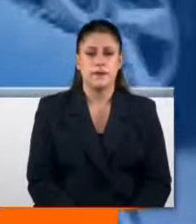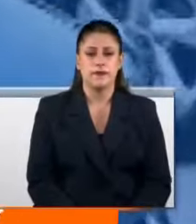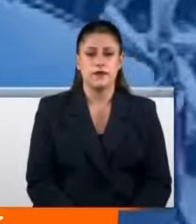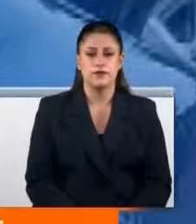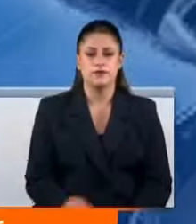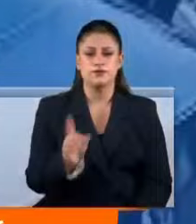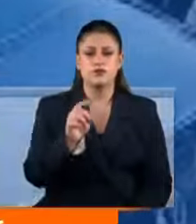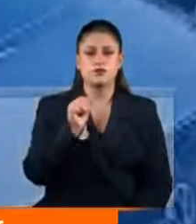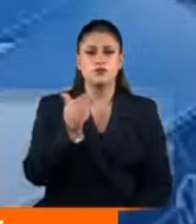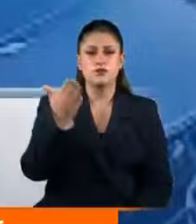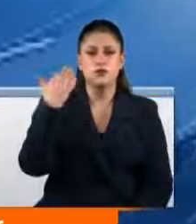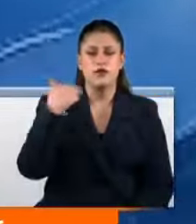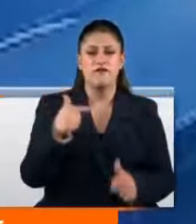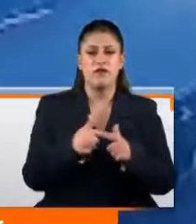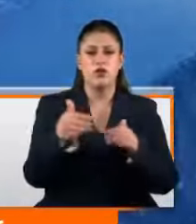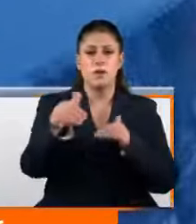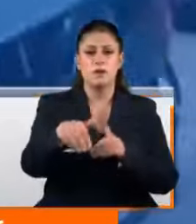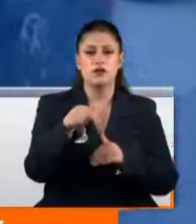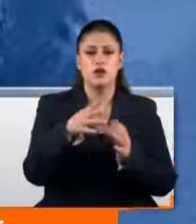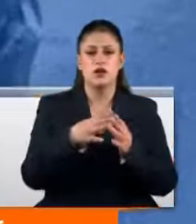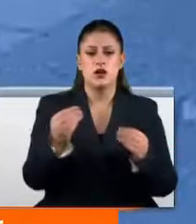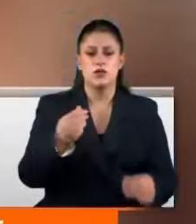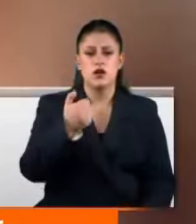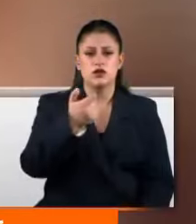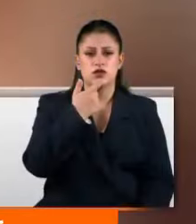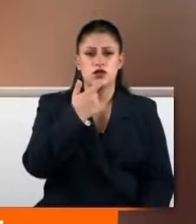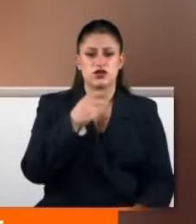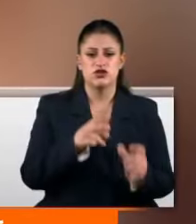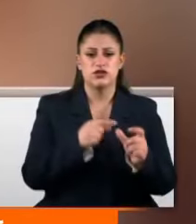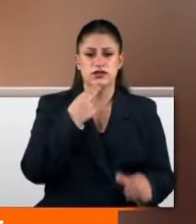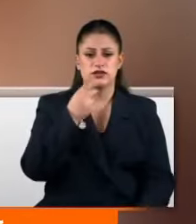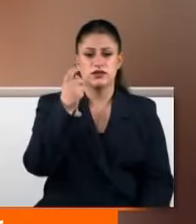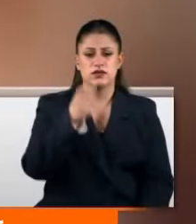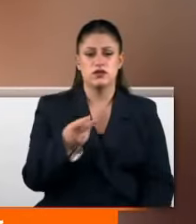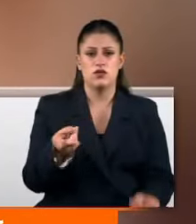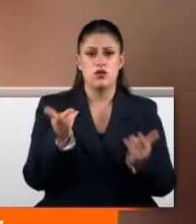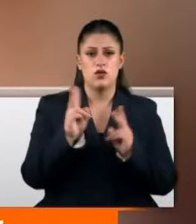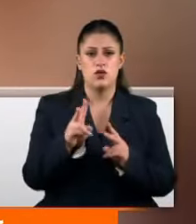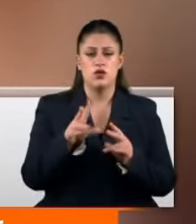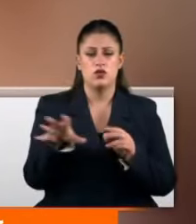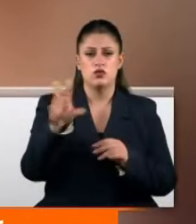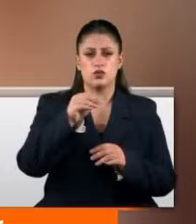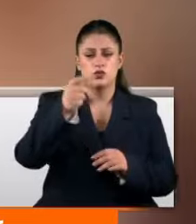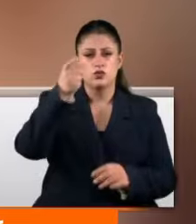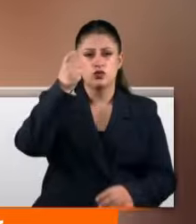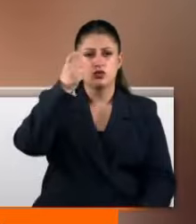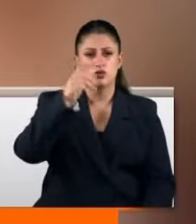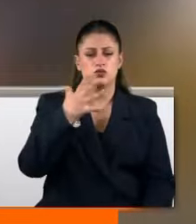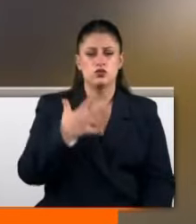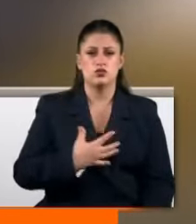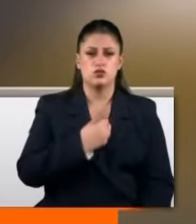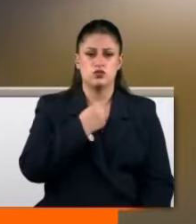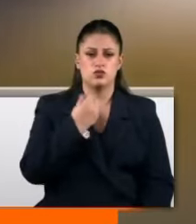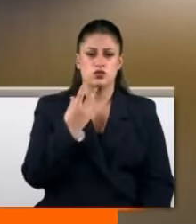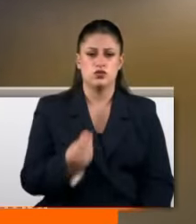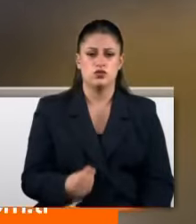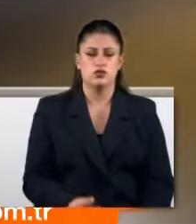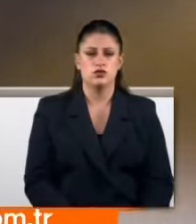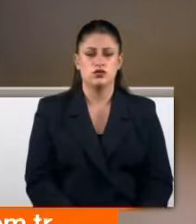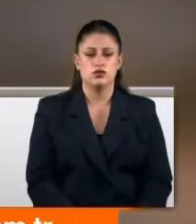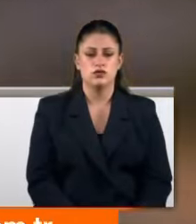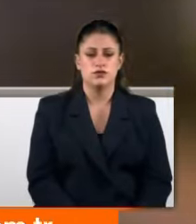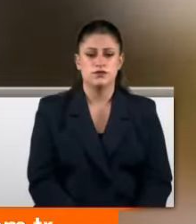10 gün önce Feriköy mezarlığında kaybolan 6 yaşındaki Şirin Elmas'ın öldürülmesi tüm Türkiye'yi derinden yaralamıştı.